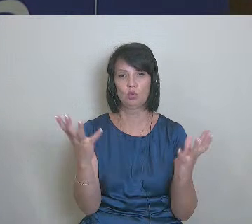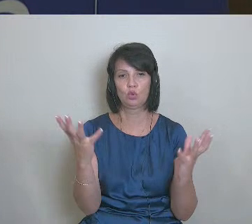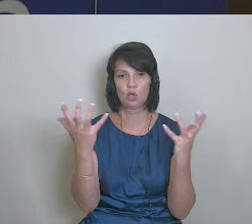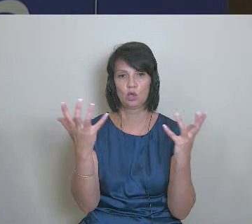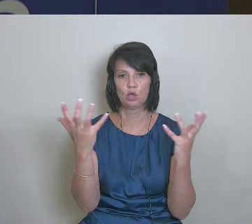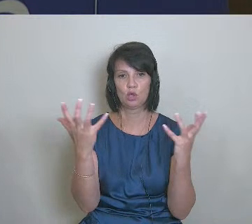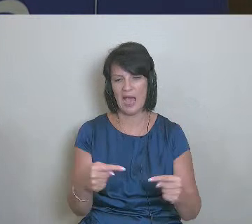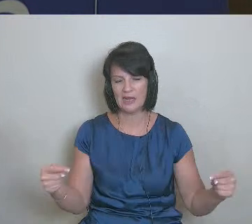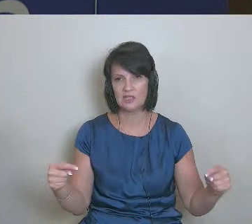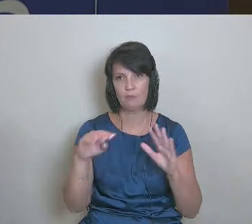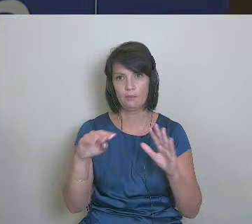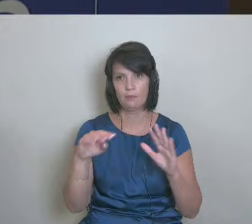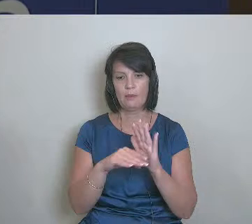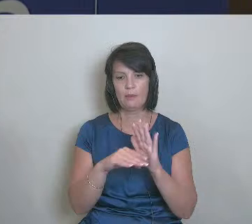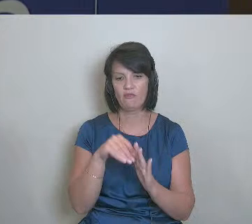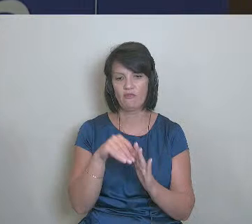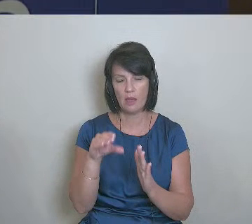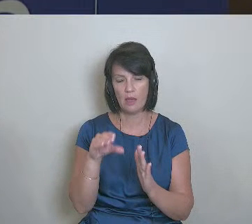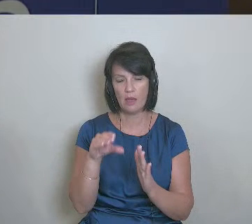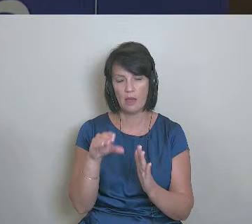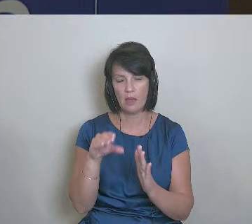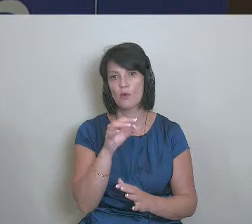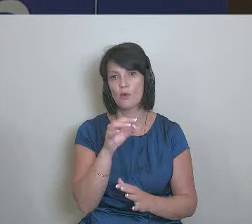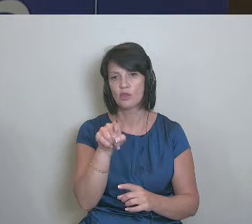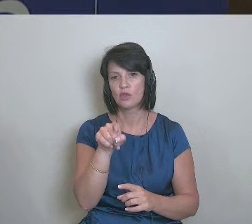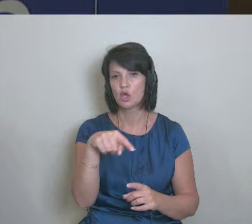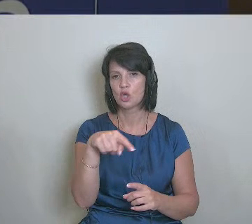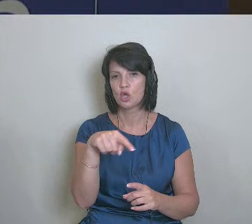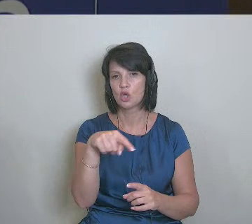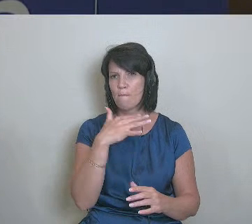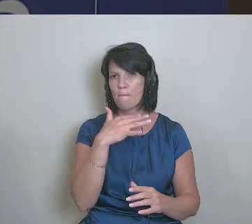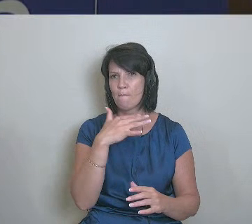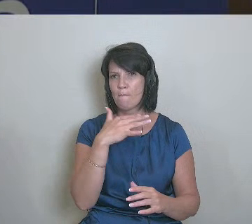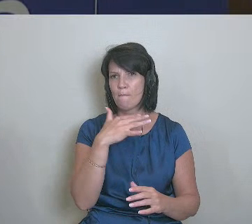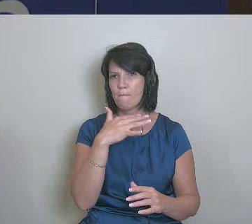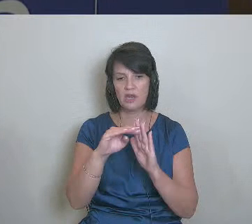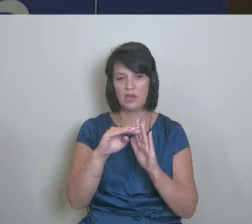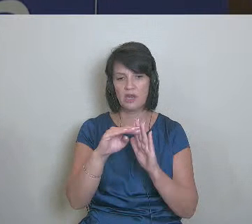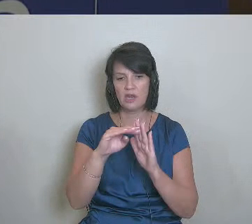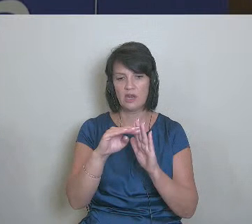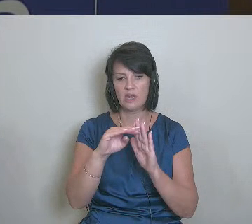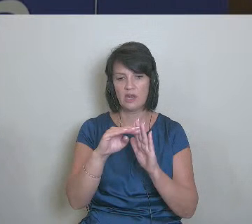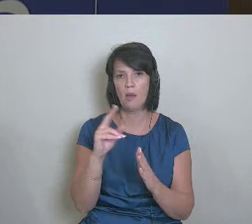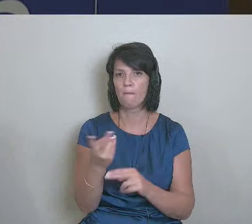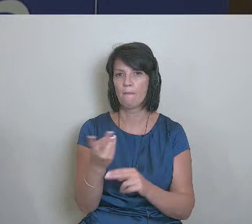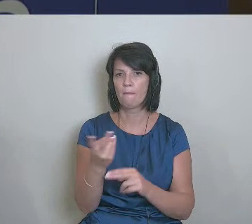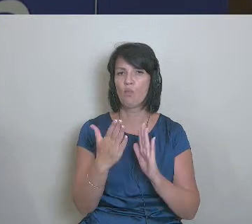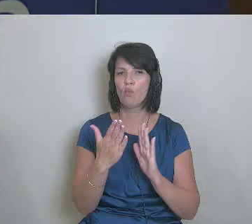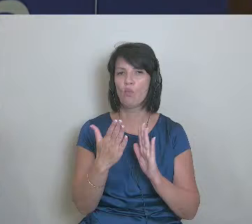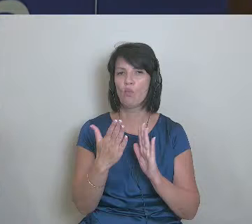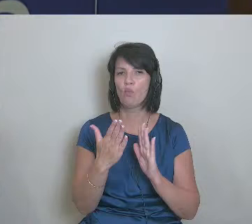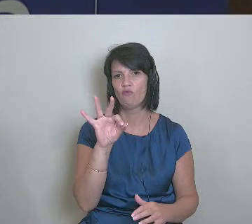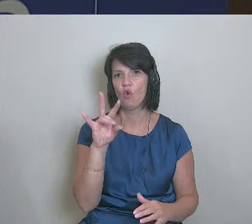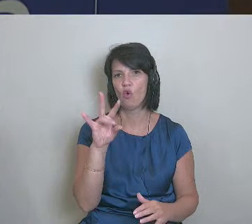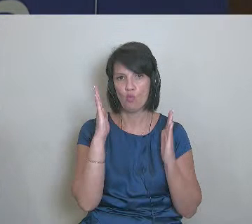за різними типами виборів, і про те, що ви сказали, що багаторівневість цих виборів, безумовно, воно